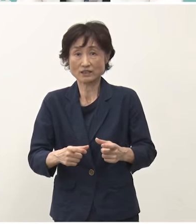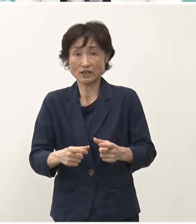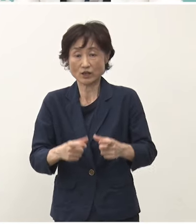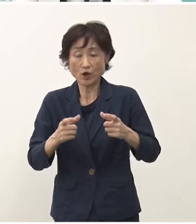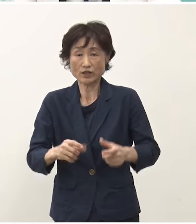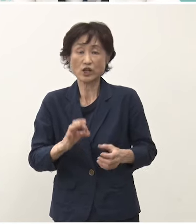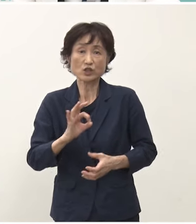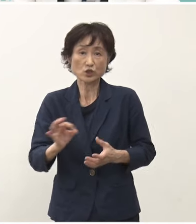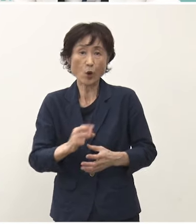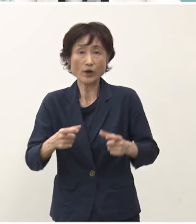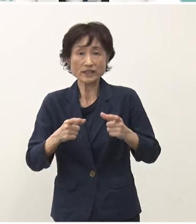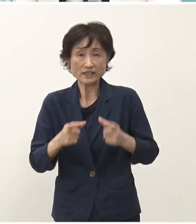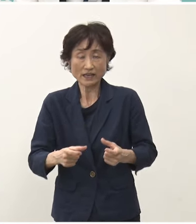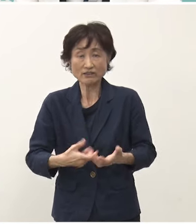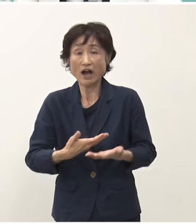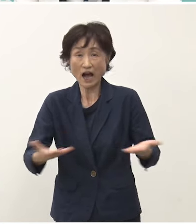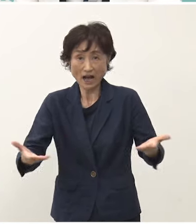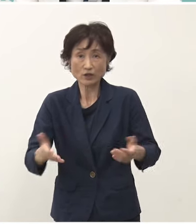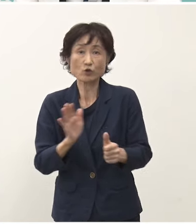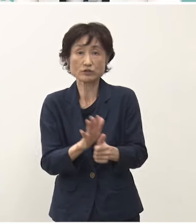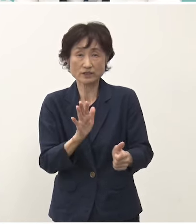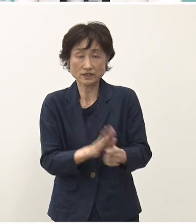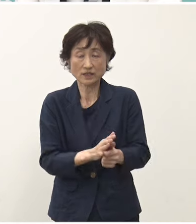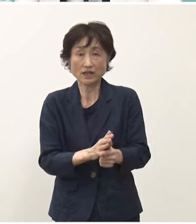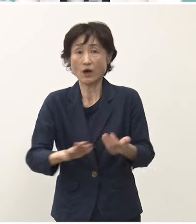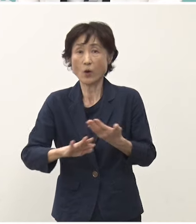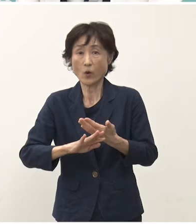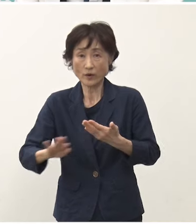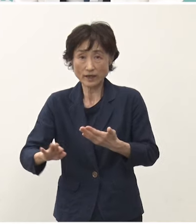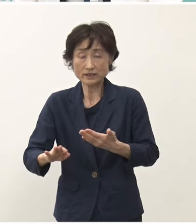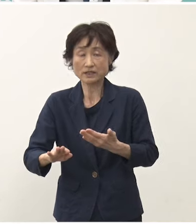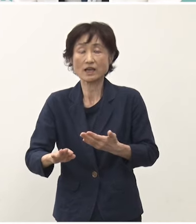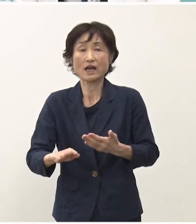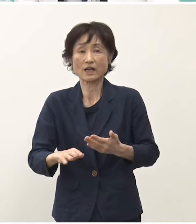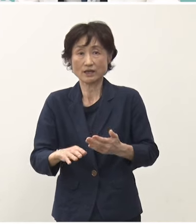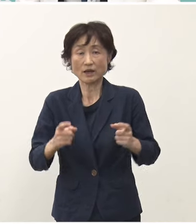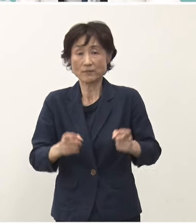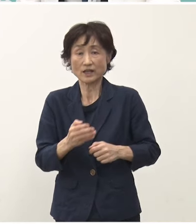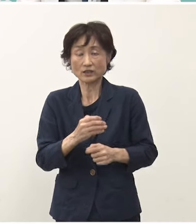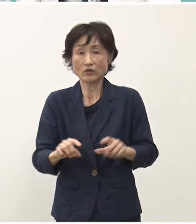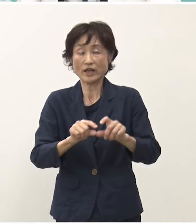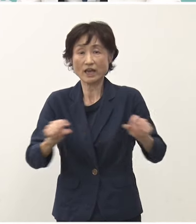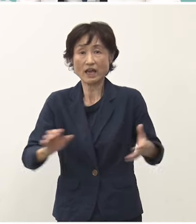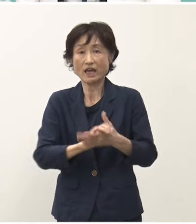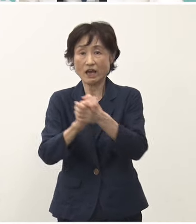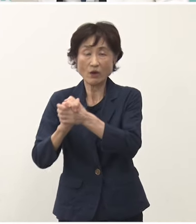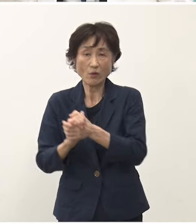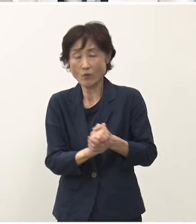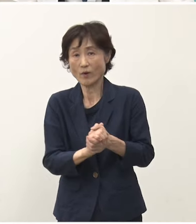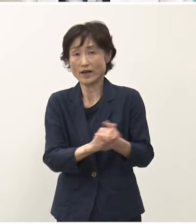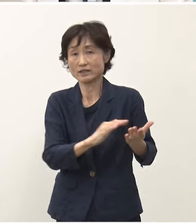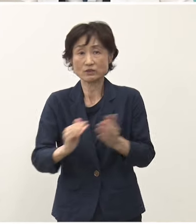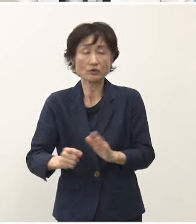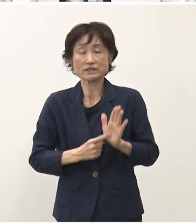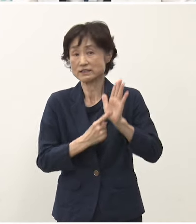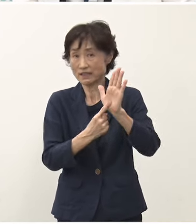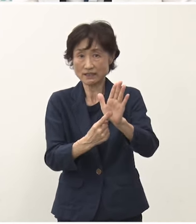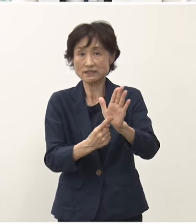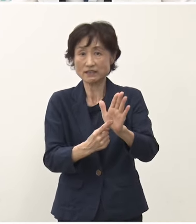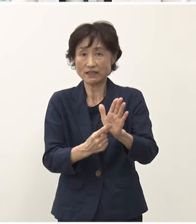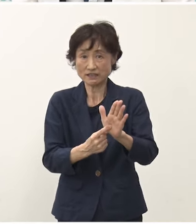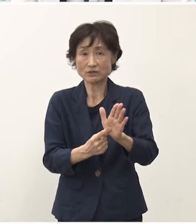事業その他分野としてえ港区平和都市宣言40周年事業など2事業を提出いたし